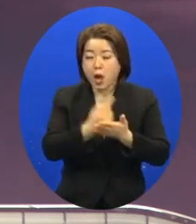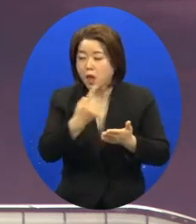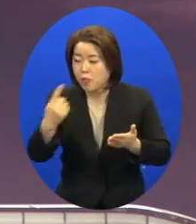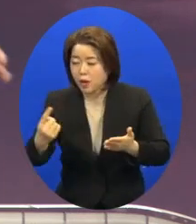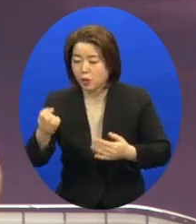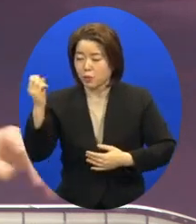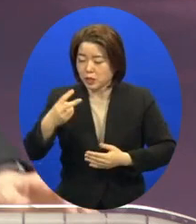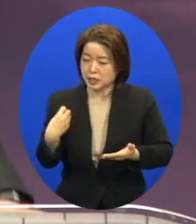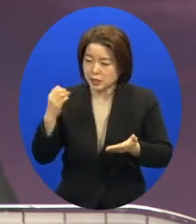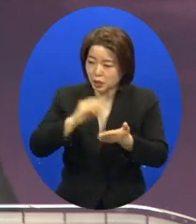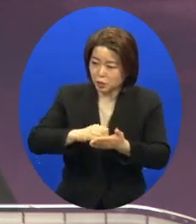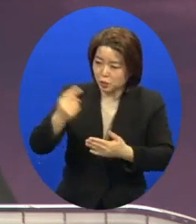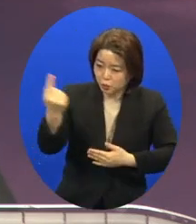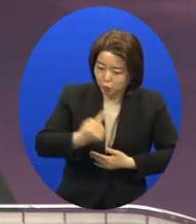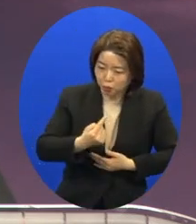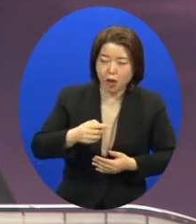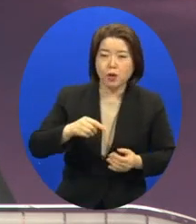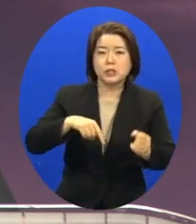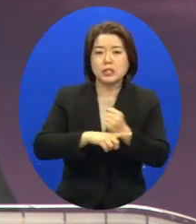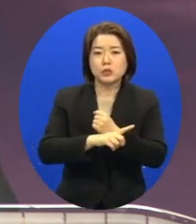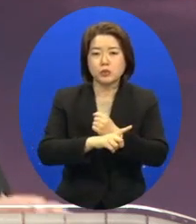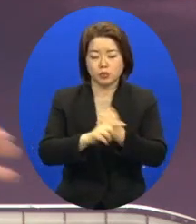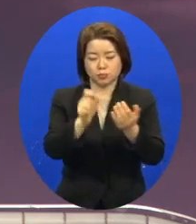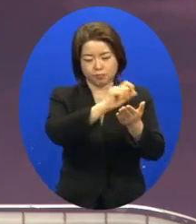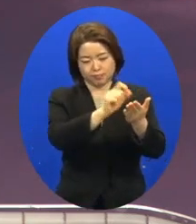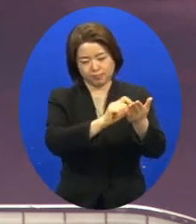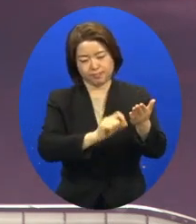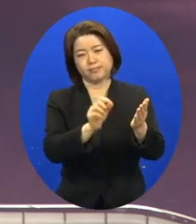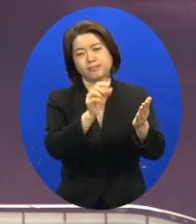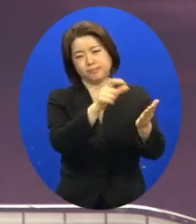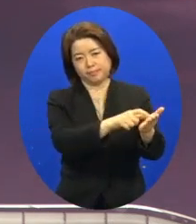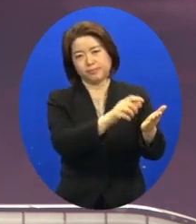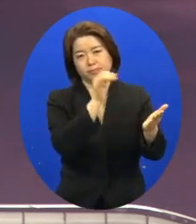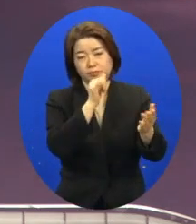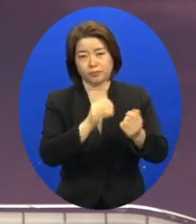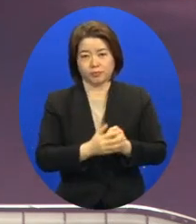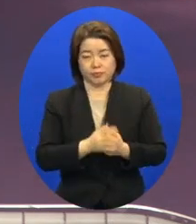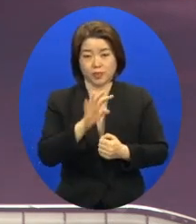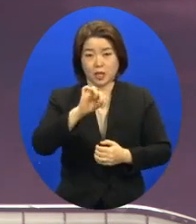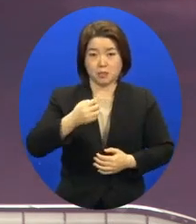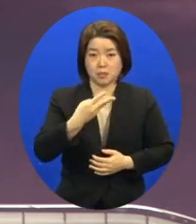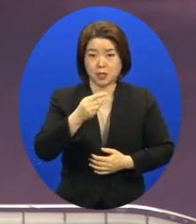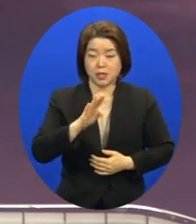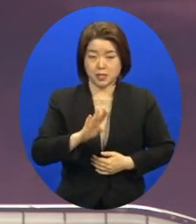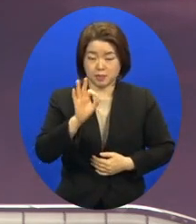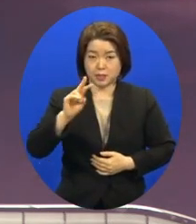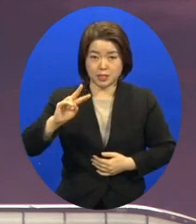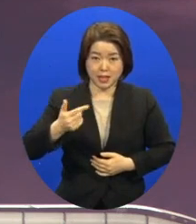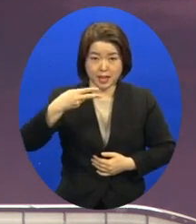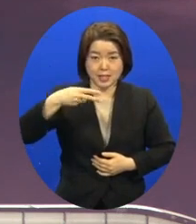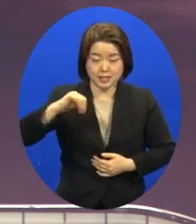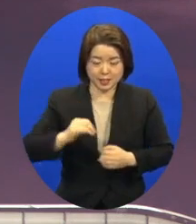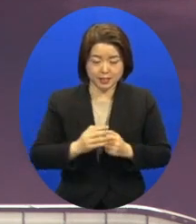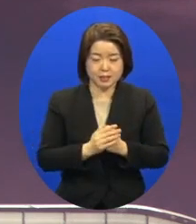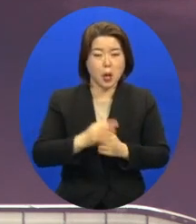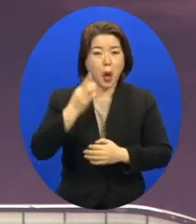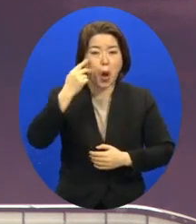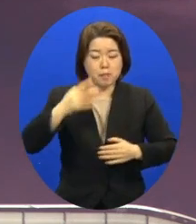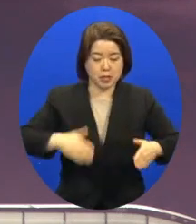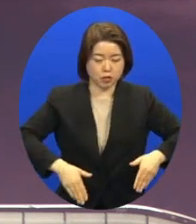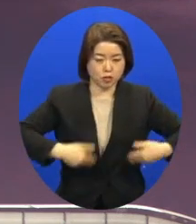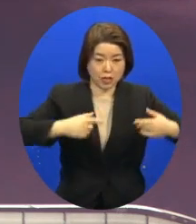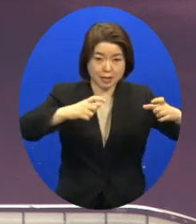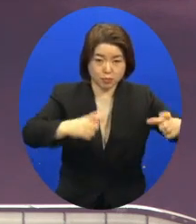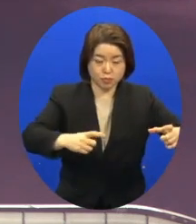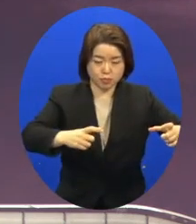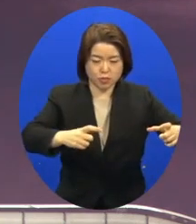돌아오게 됐는지를 기록하고 있는 책입니다. 필립 얀시는 미국 남부지역, 미국에서도 아주 보수적인 교회들이